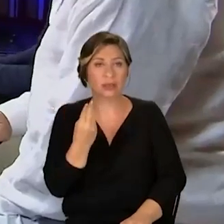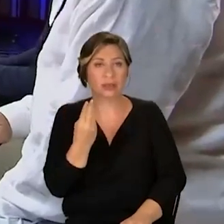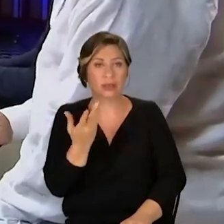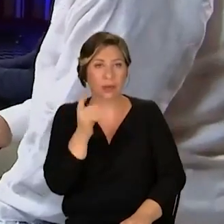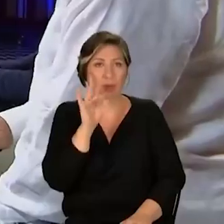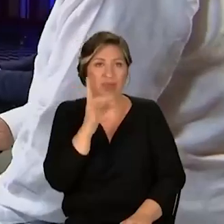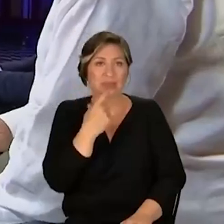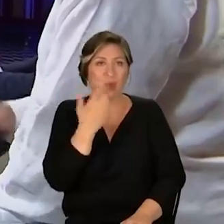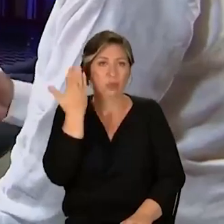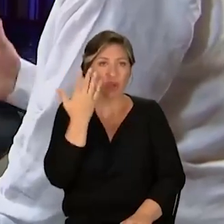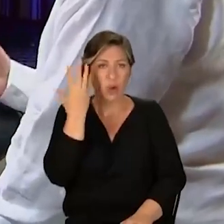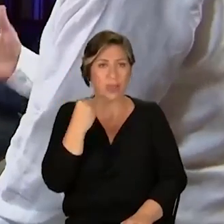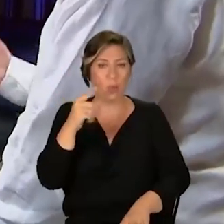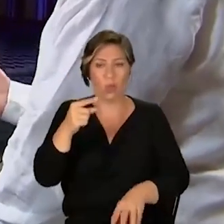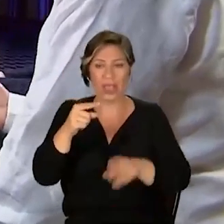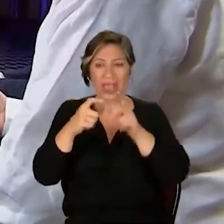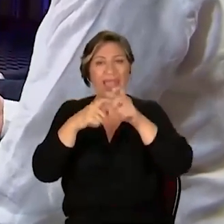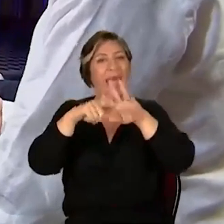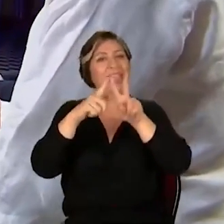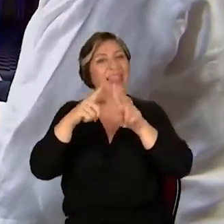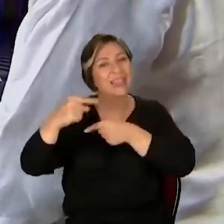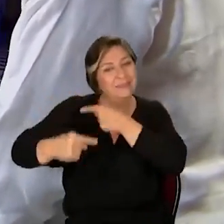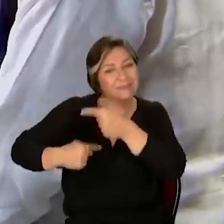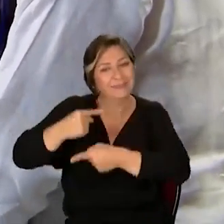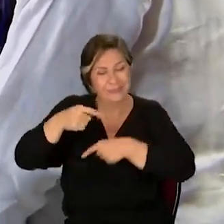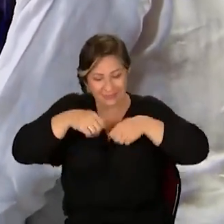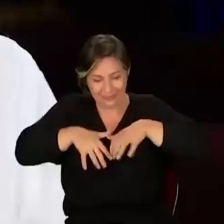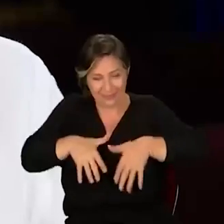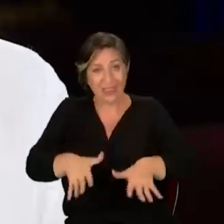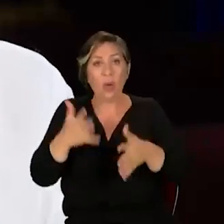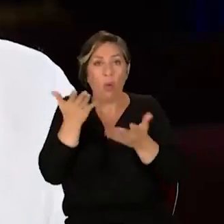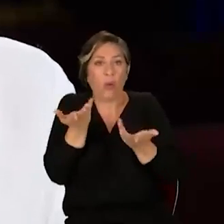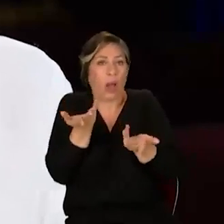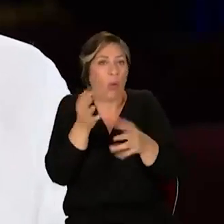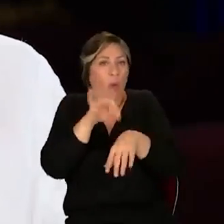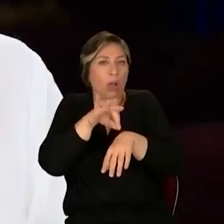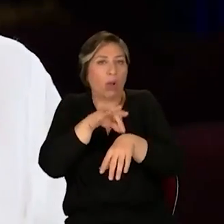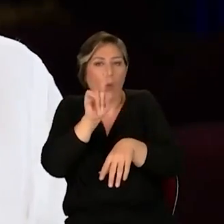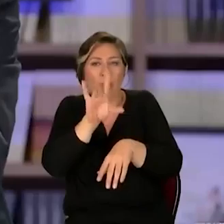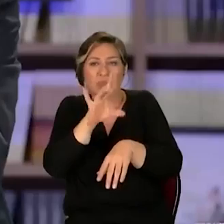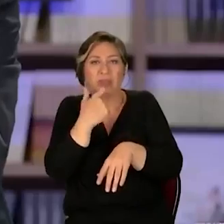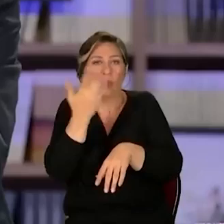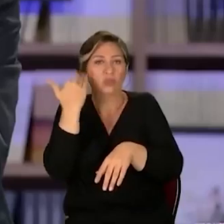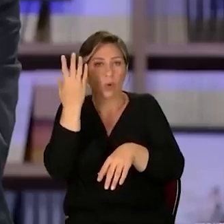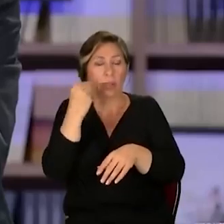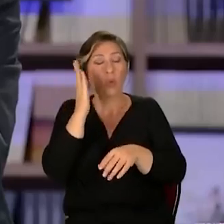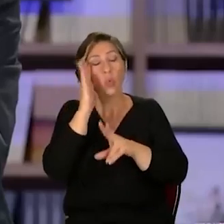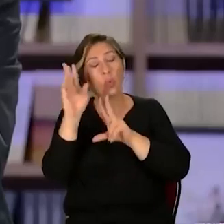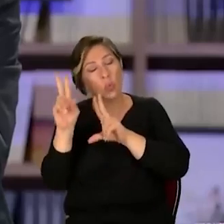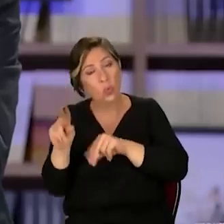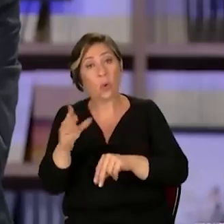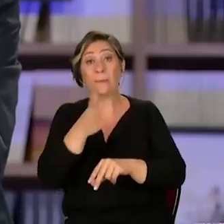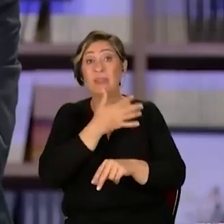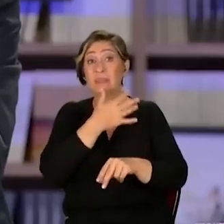oldu. Evet. Ama... yani onun genlerini öğreneli o kadar oldu. Hani uyku bilimsel